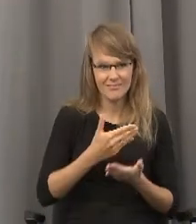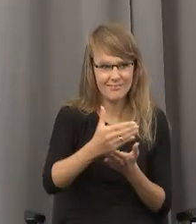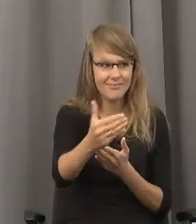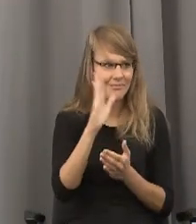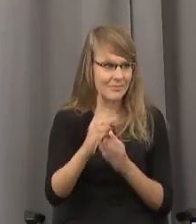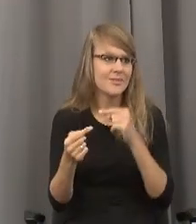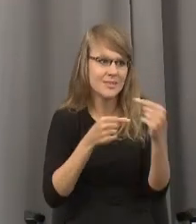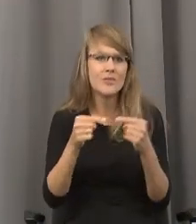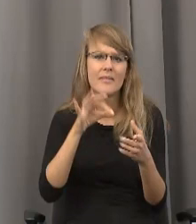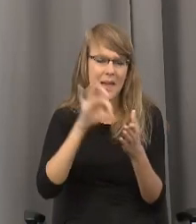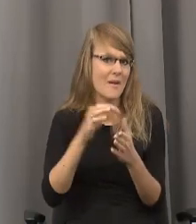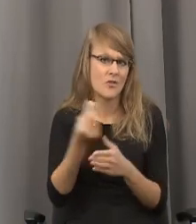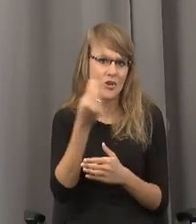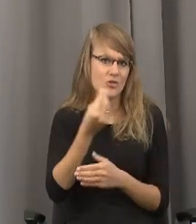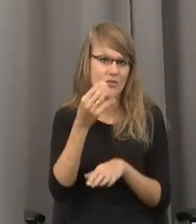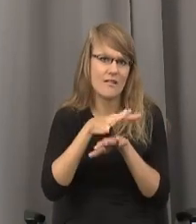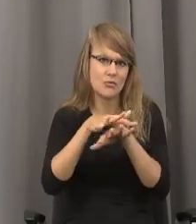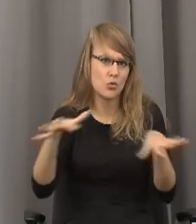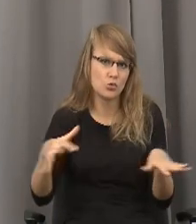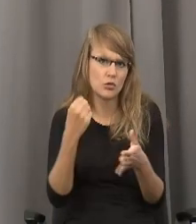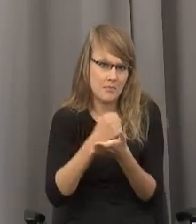tych spraw się pojawi, ale